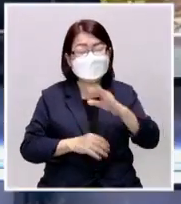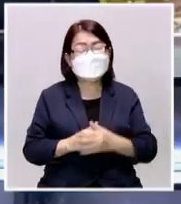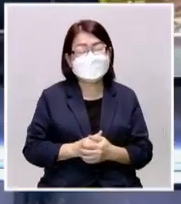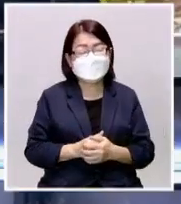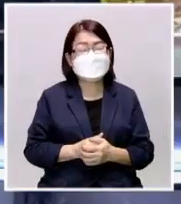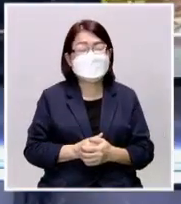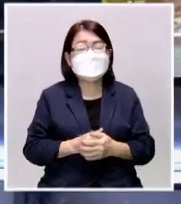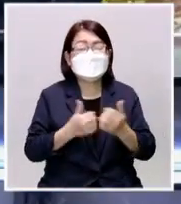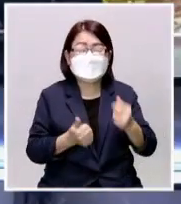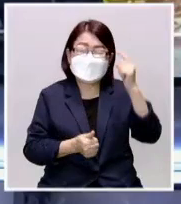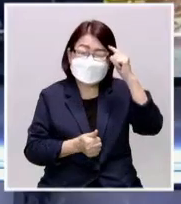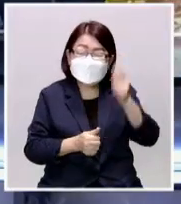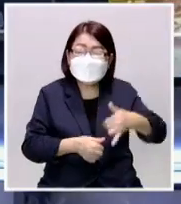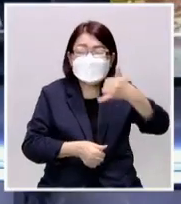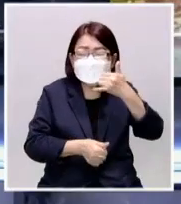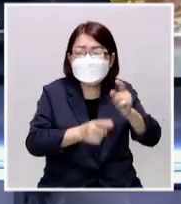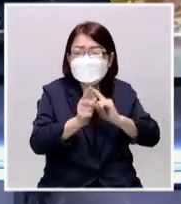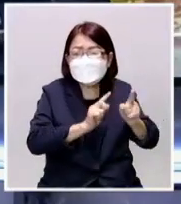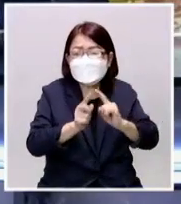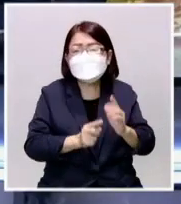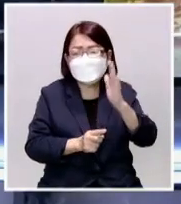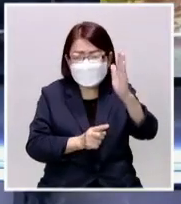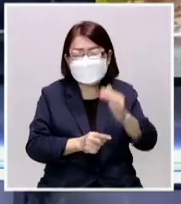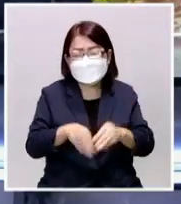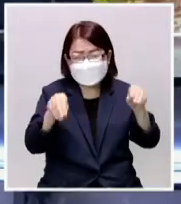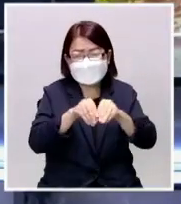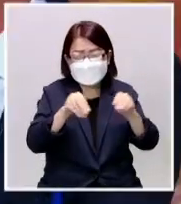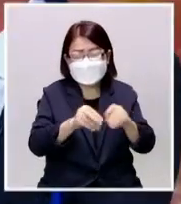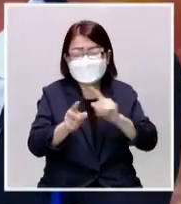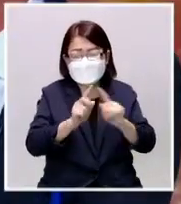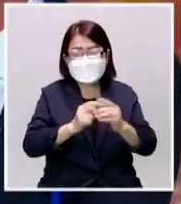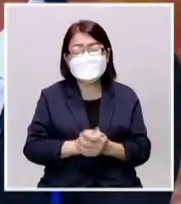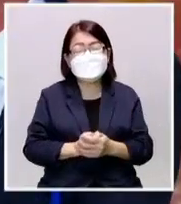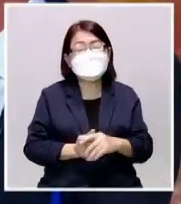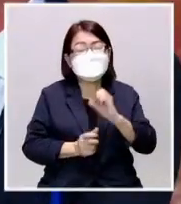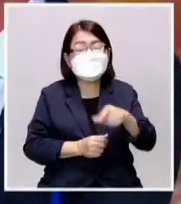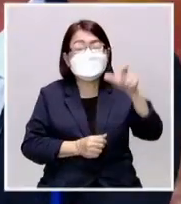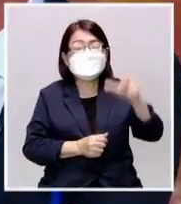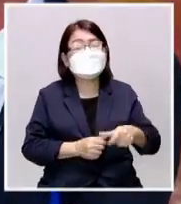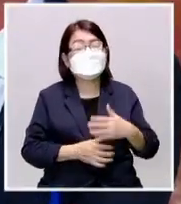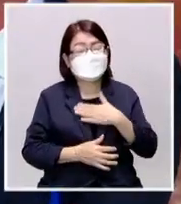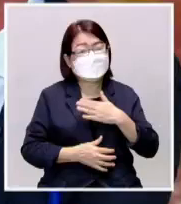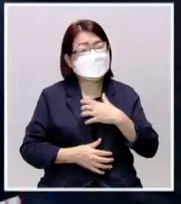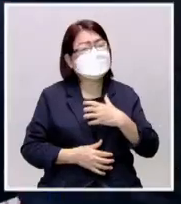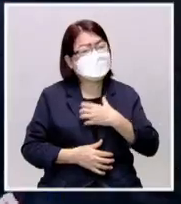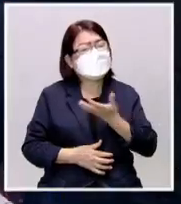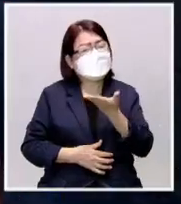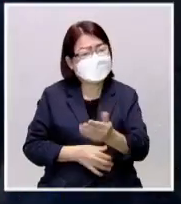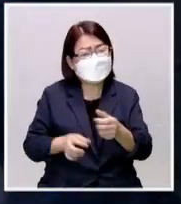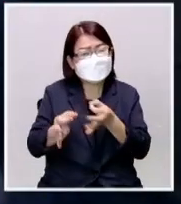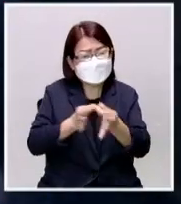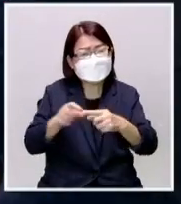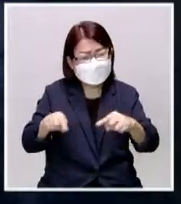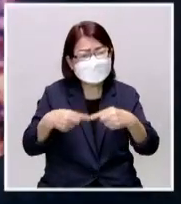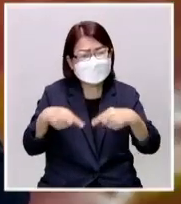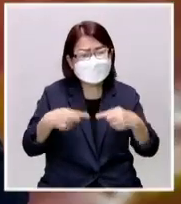บอกว่าน่าจะมีการหารือกันในไมอกกวันทั้งหน้าค่ะในอาตาวบอกค่ะวาฤรั่งเศษต้องการคำอธิบายและคำอ